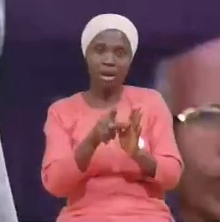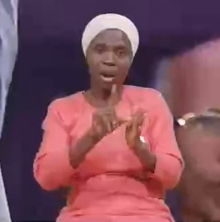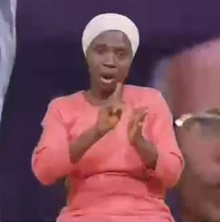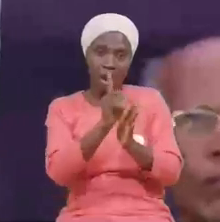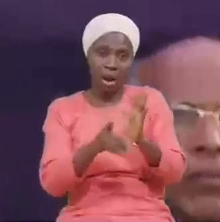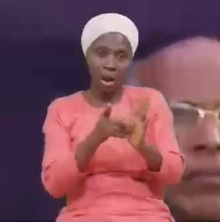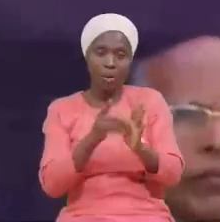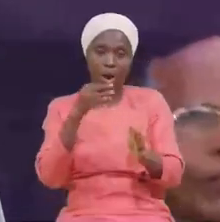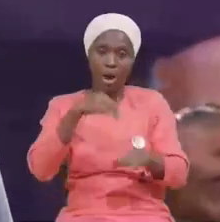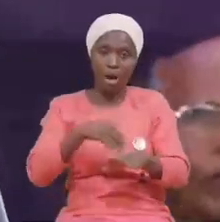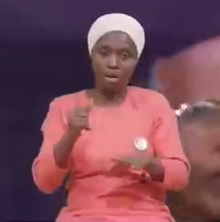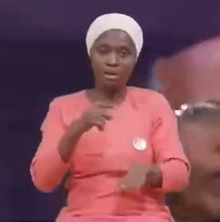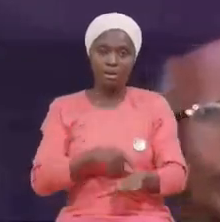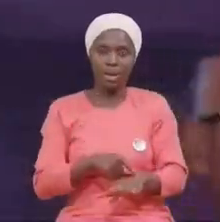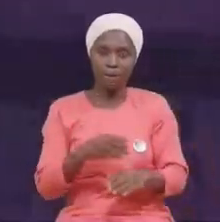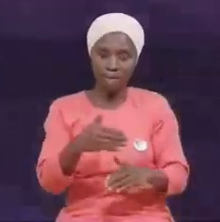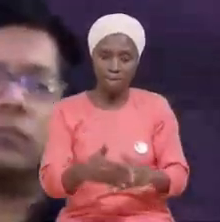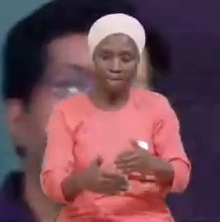Progrès chaque jour.